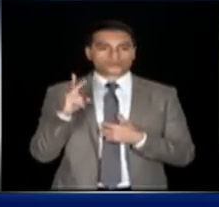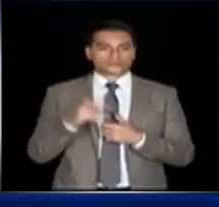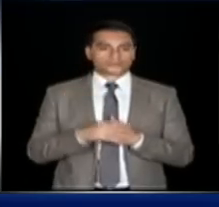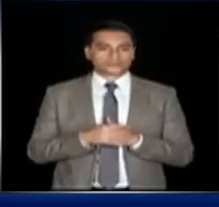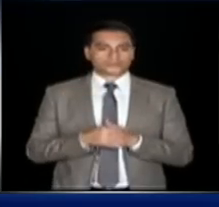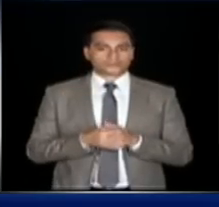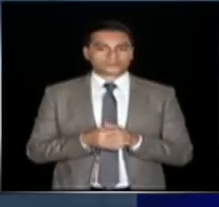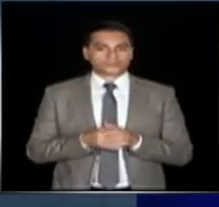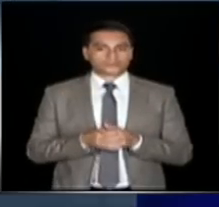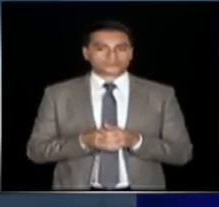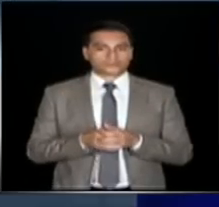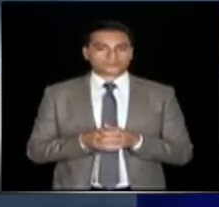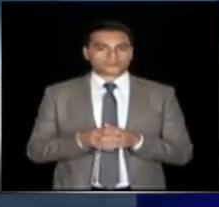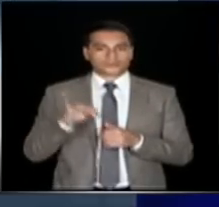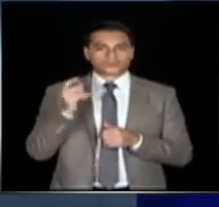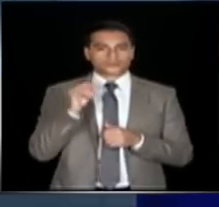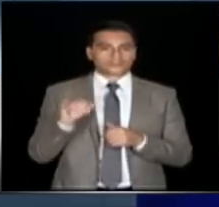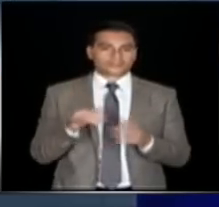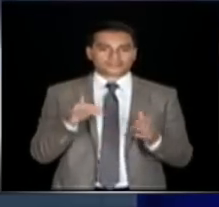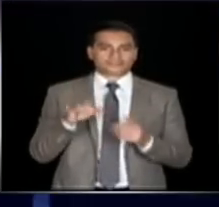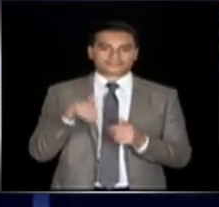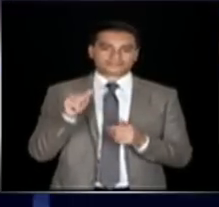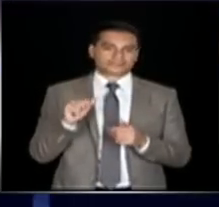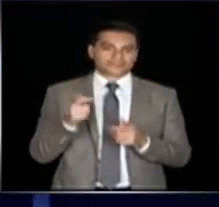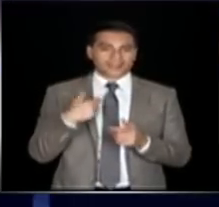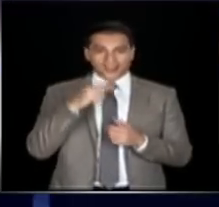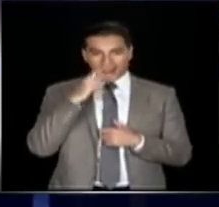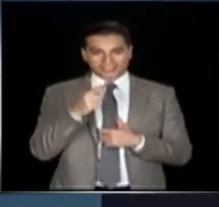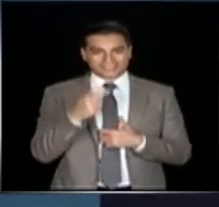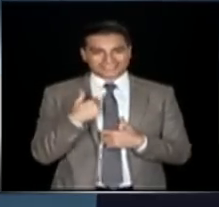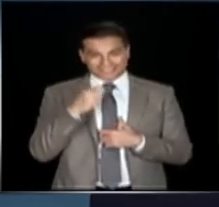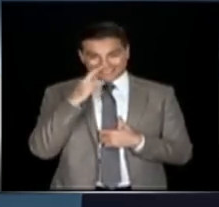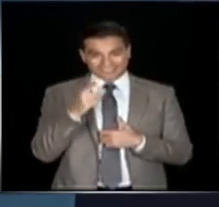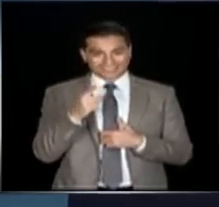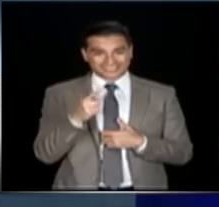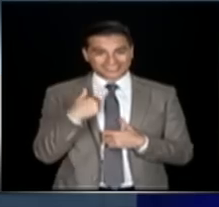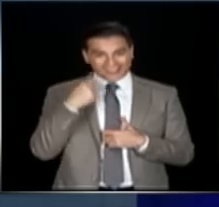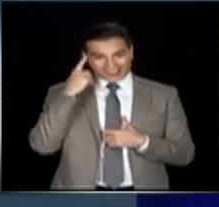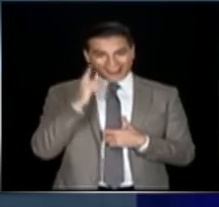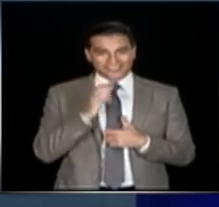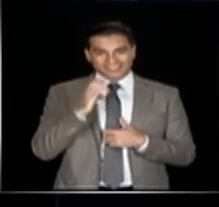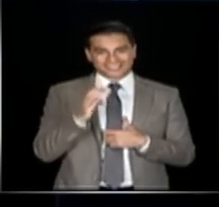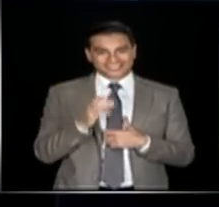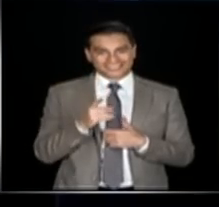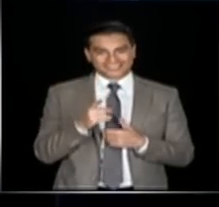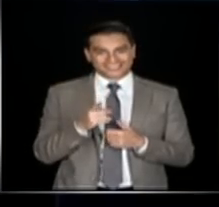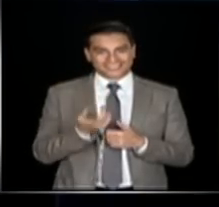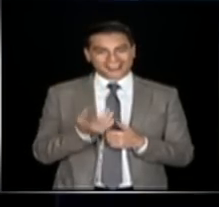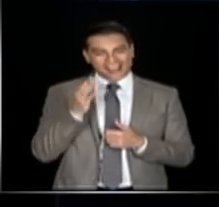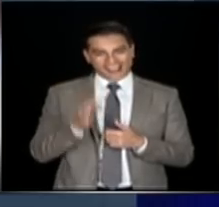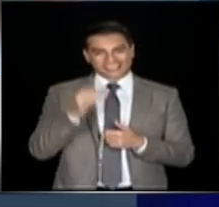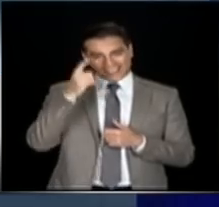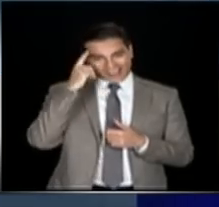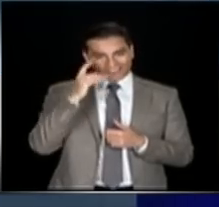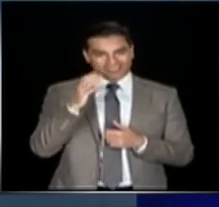حتى عام 2021؟ شوف شوف قلت لك والله عندي الاجابه، والله عندي الاجابه، اكيد عنده الاجابه، اكيد